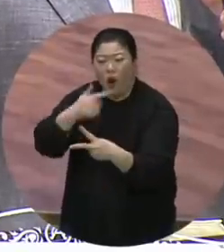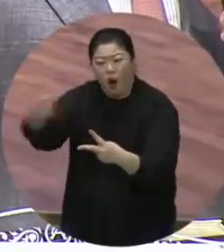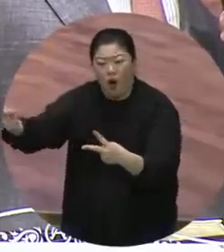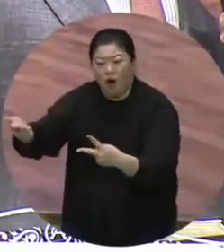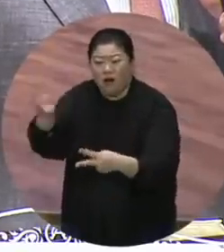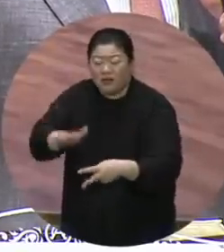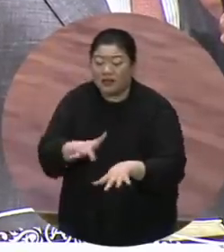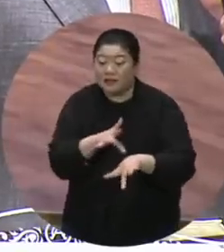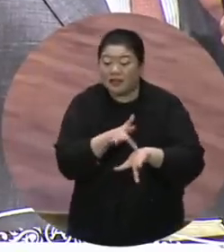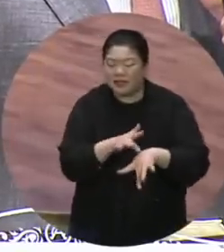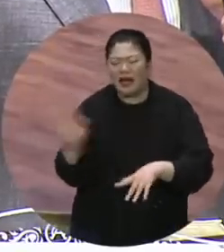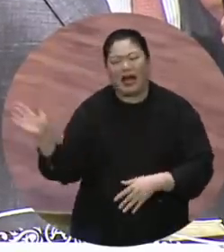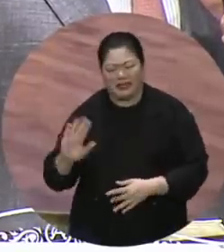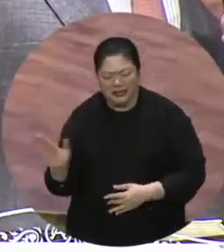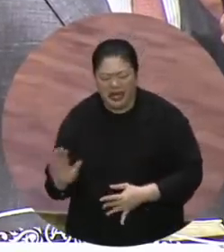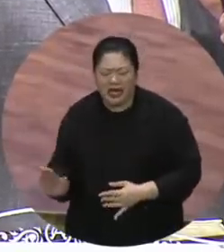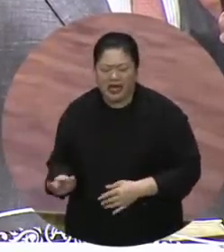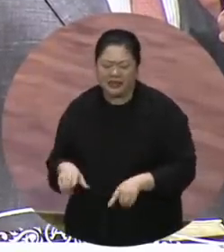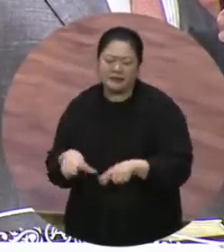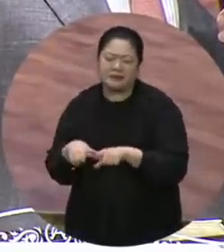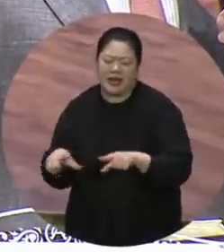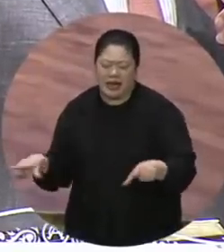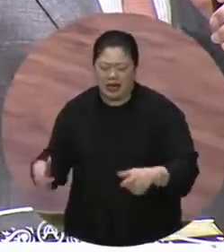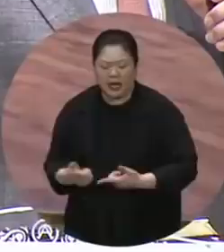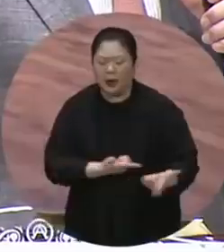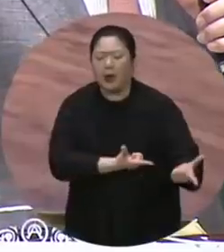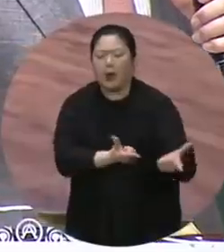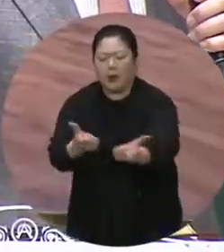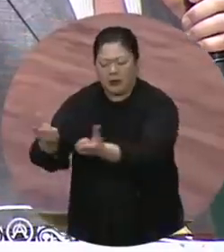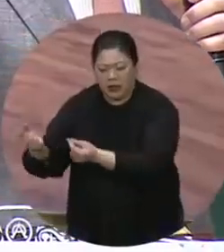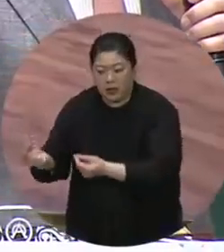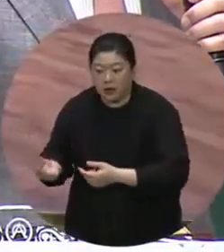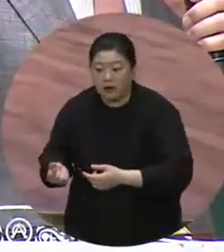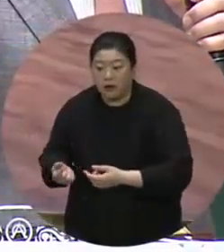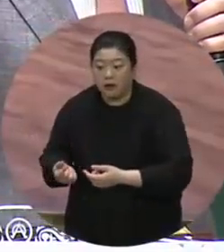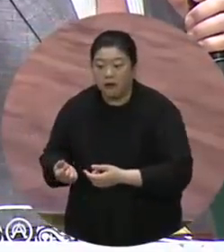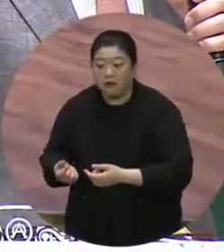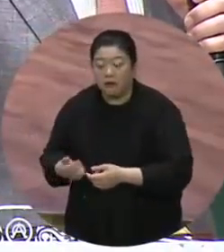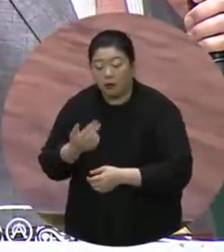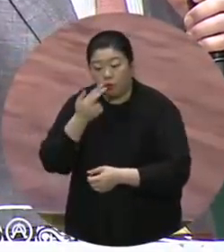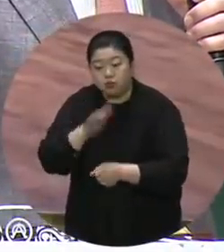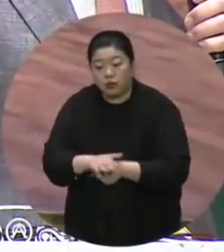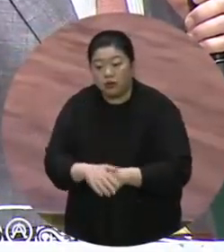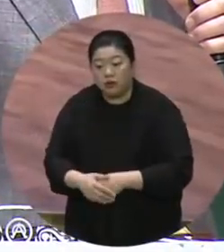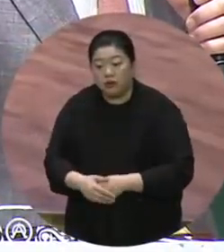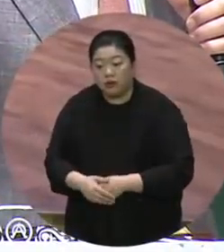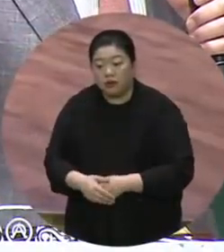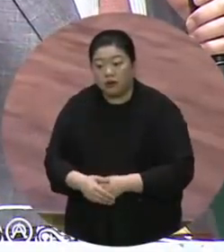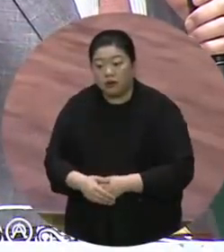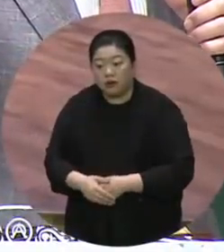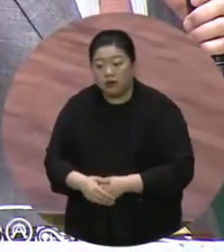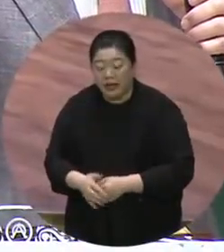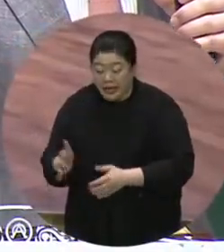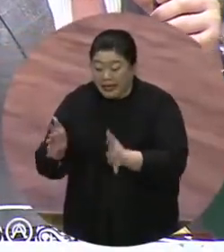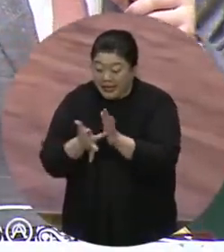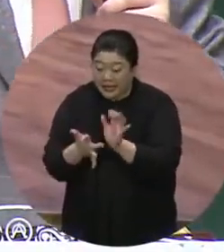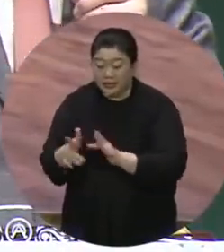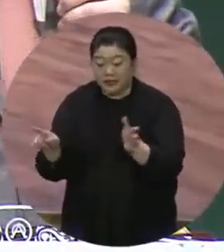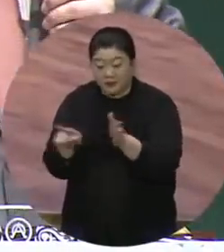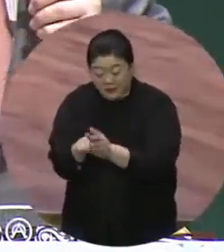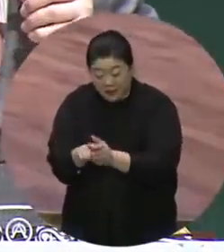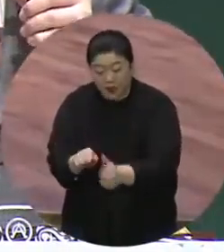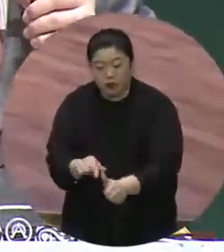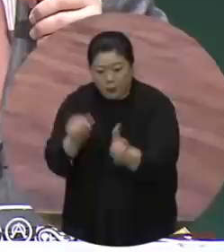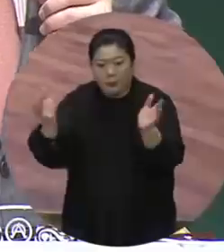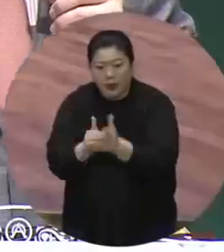만들어놨어요. 그래서 사는 거는 불신자하고 똑같아. 참 억울하지요. 구원은 받아 예수 믿으니까